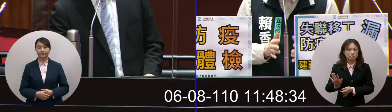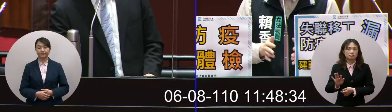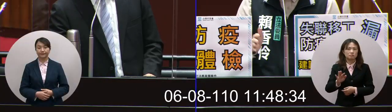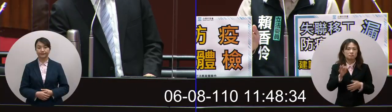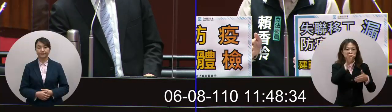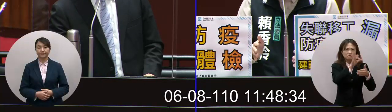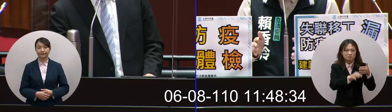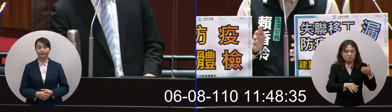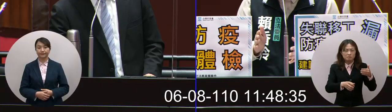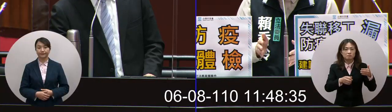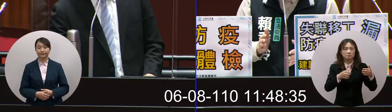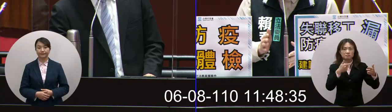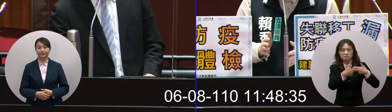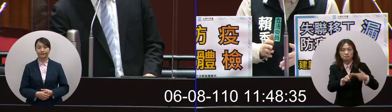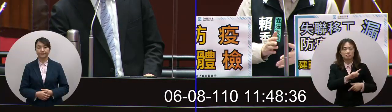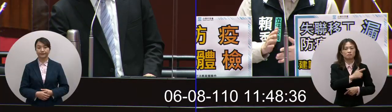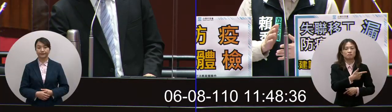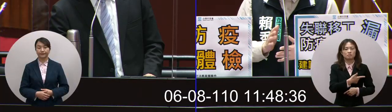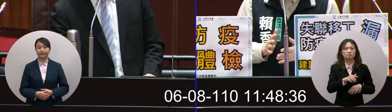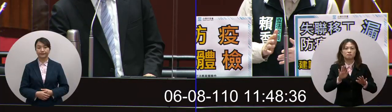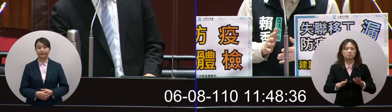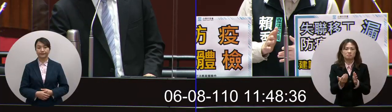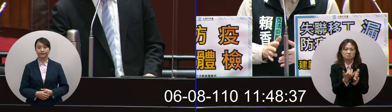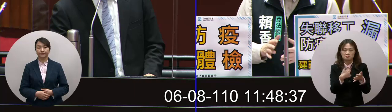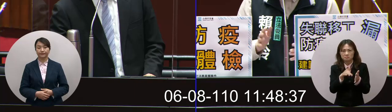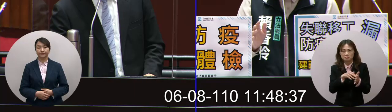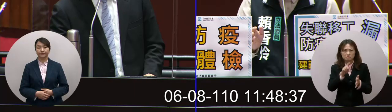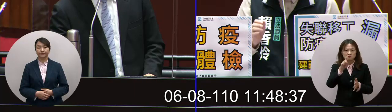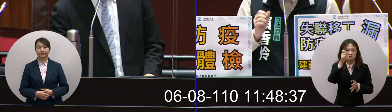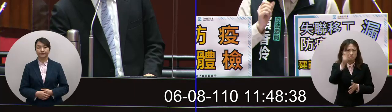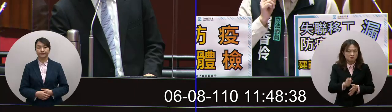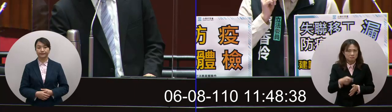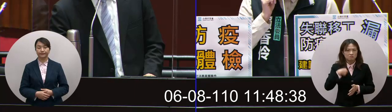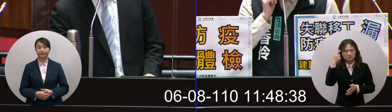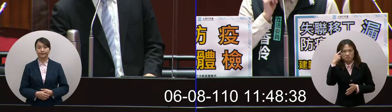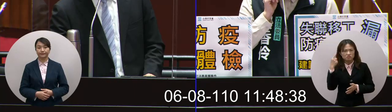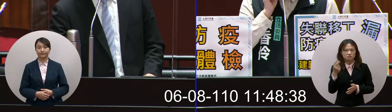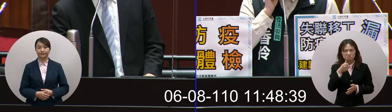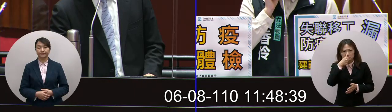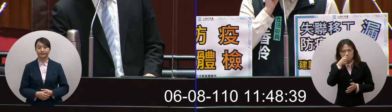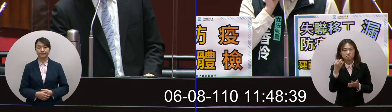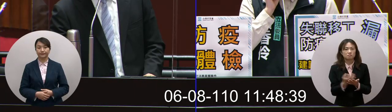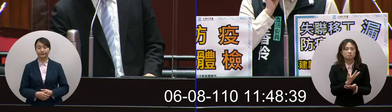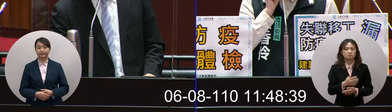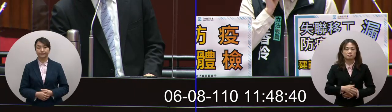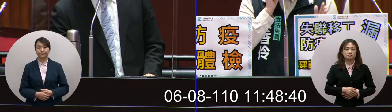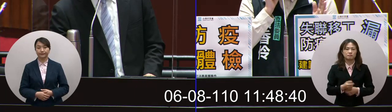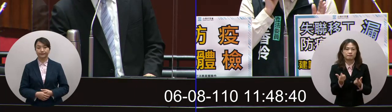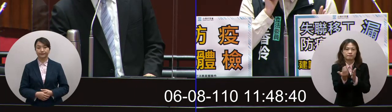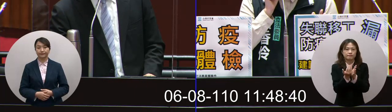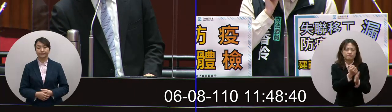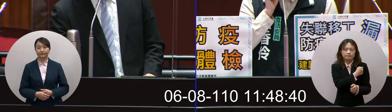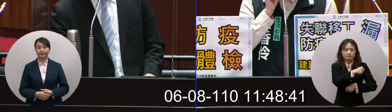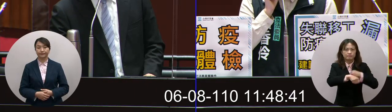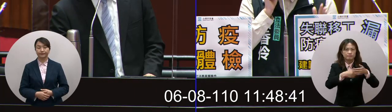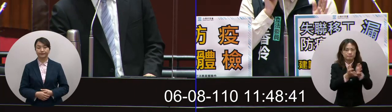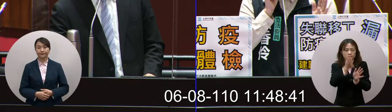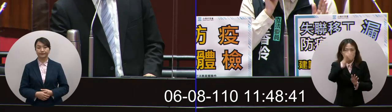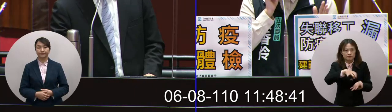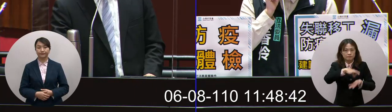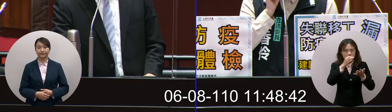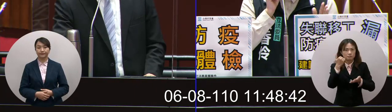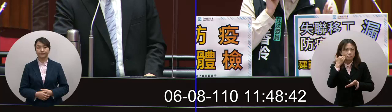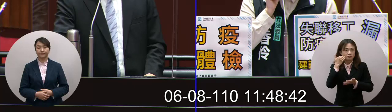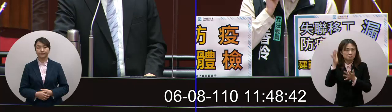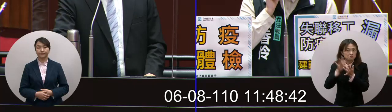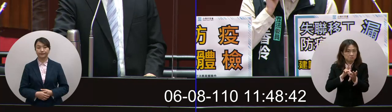个申请。那这次只预估10亿，我认为是不足的，所以希望这部分像刚劳动部长也提到了，有些不足部分可